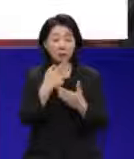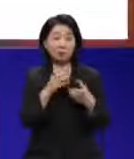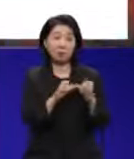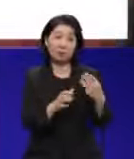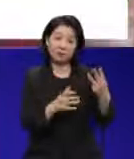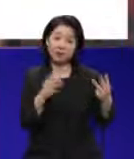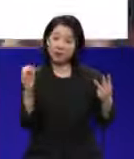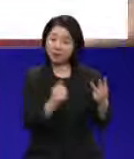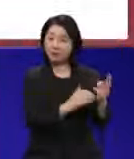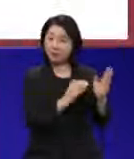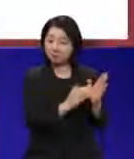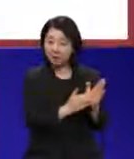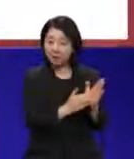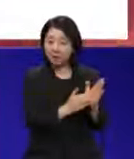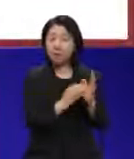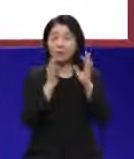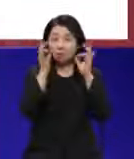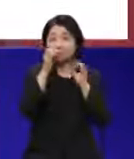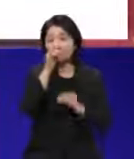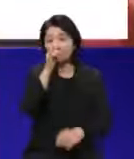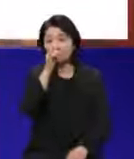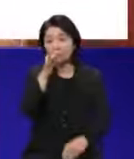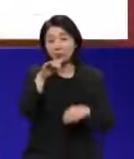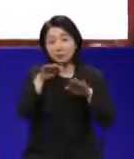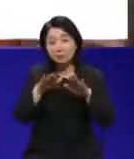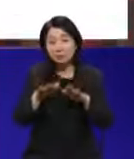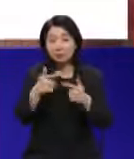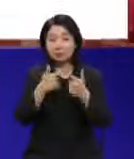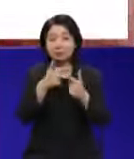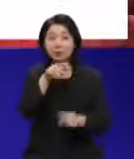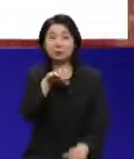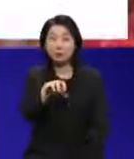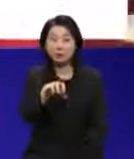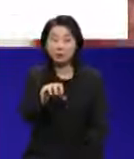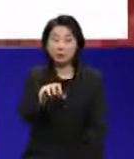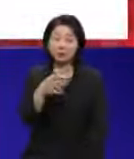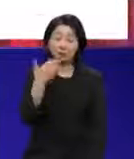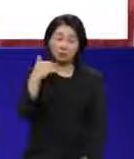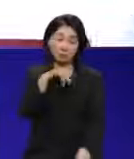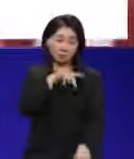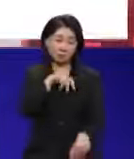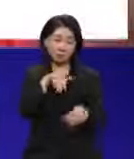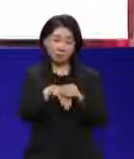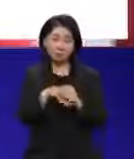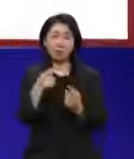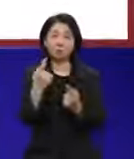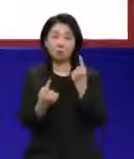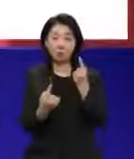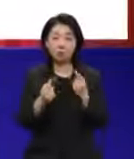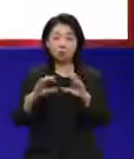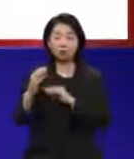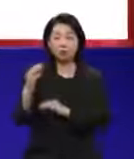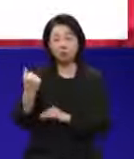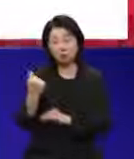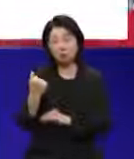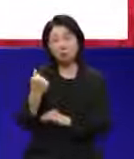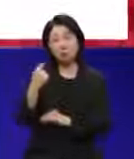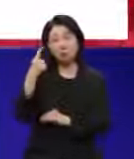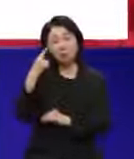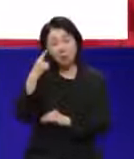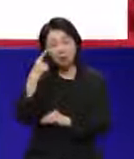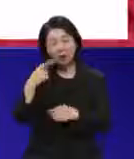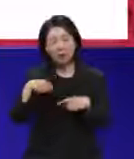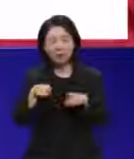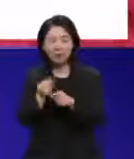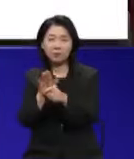세석 정도를 가져가면서 선전을 했는데 이번에도 부산은 그리고 지난 총선보다 더 국민의 힘에 좀 힘을 몰아주는 모습